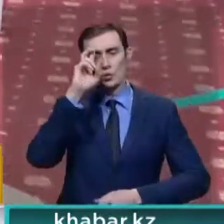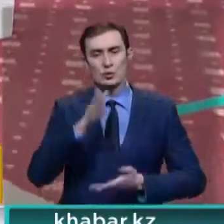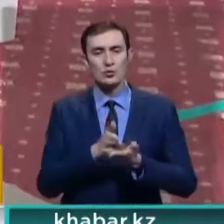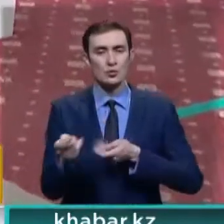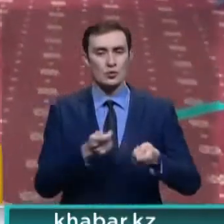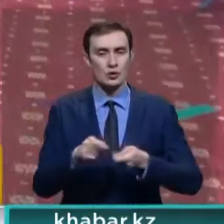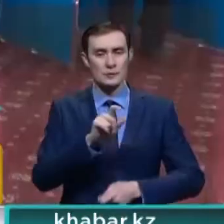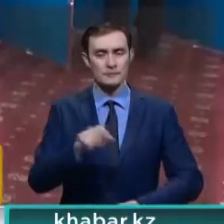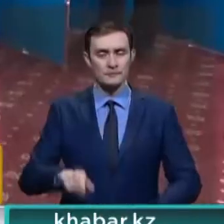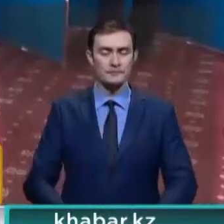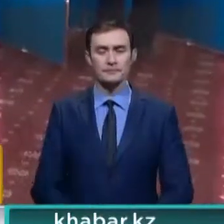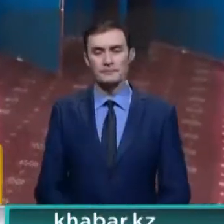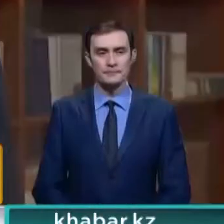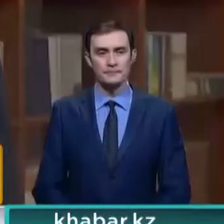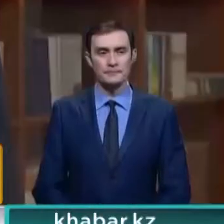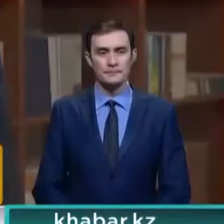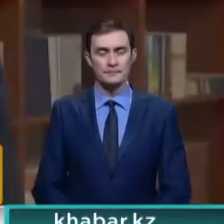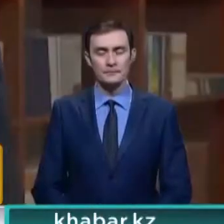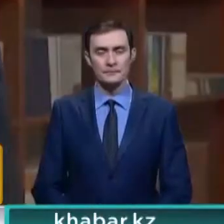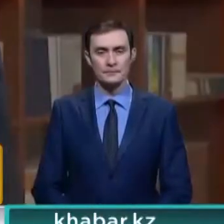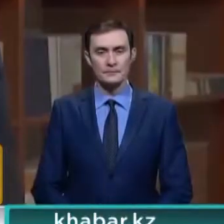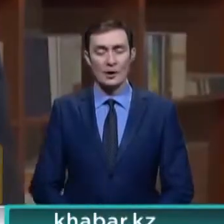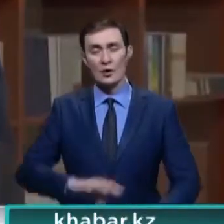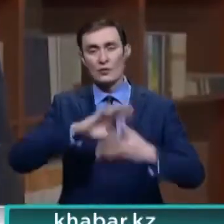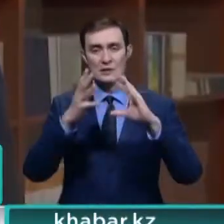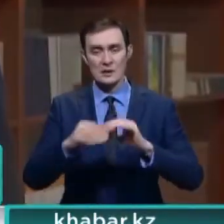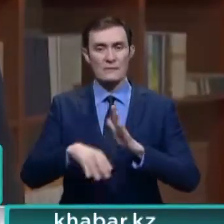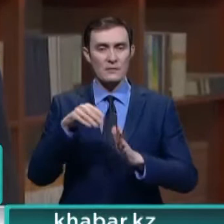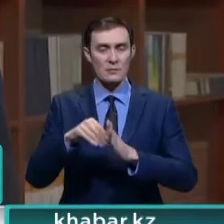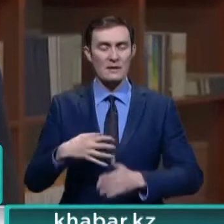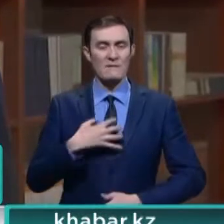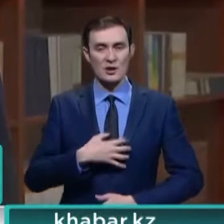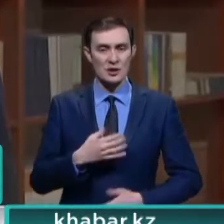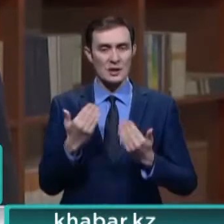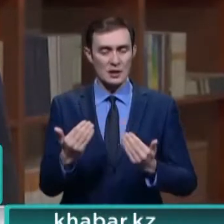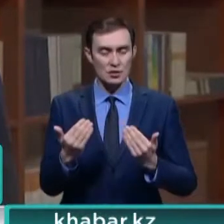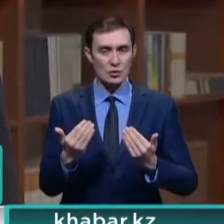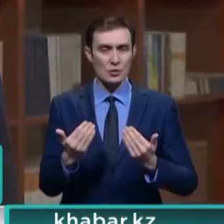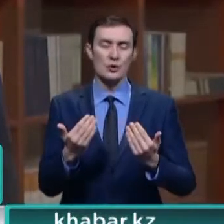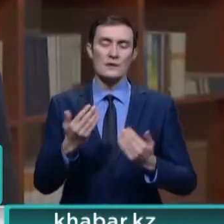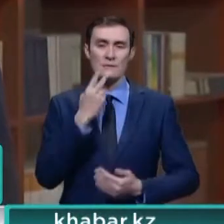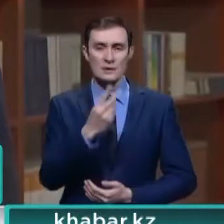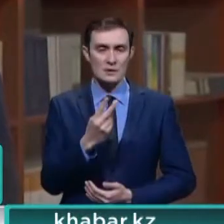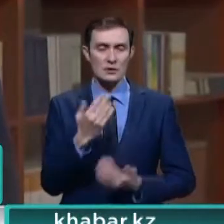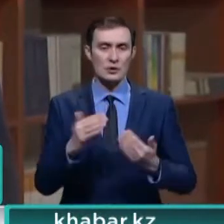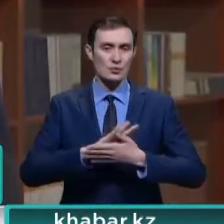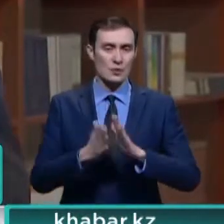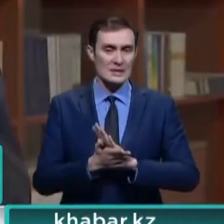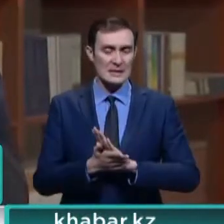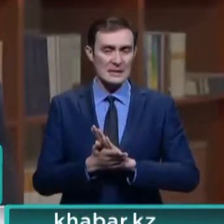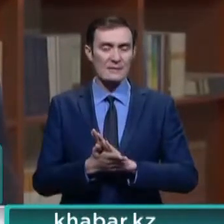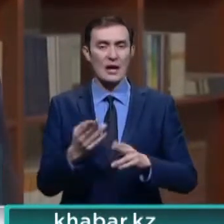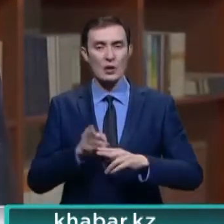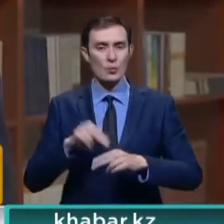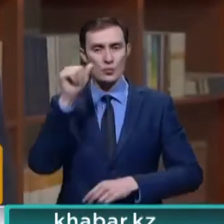деятели целом эти выборы имеют важное значение учитывая что в